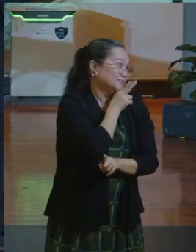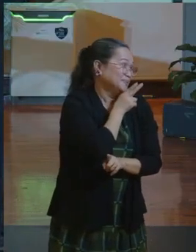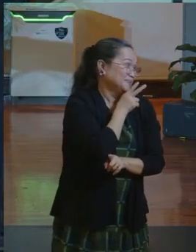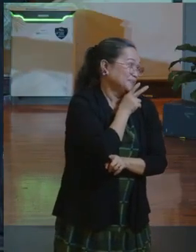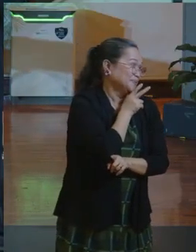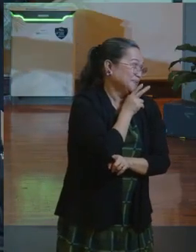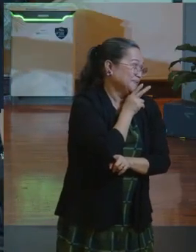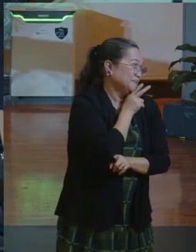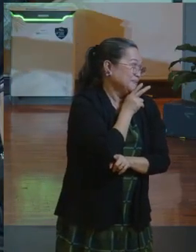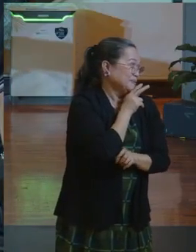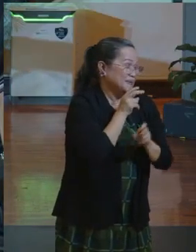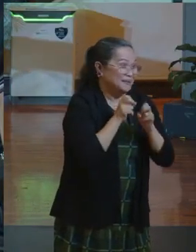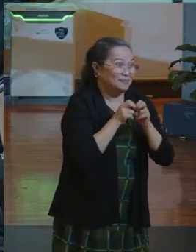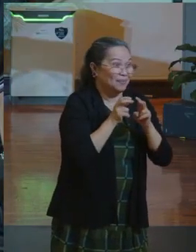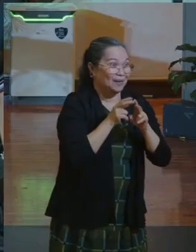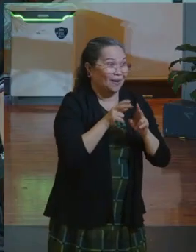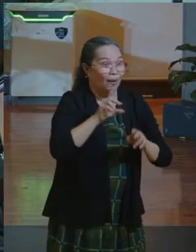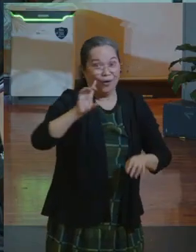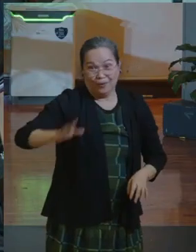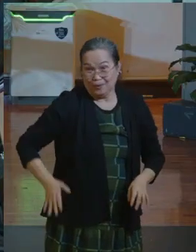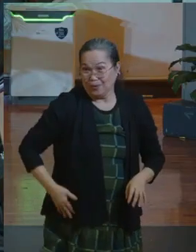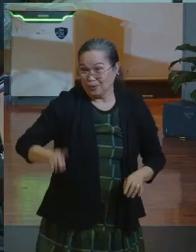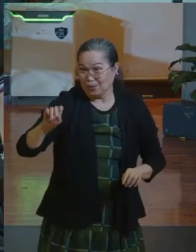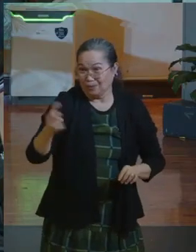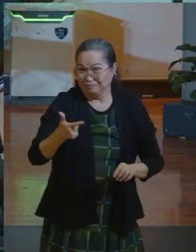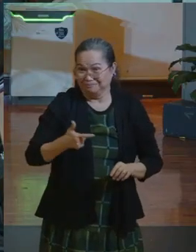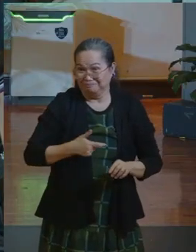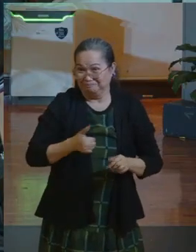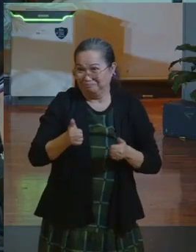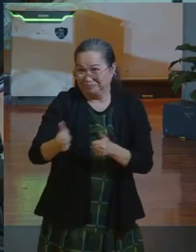Nakakatakot. Lalo na kung ipapahabol kayo sa aso.